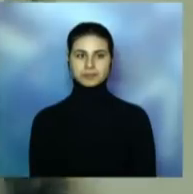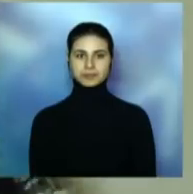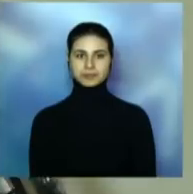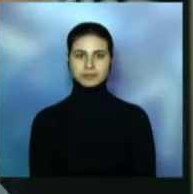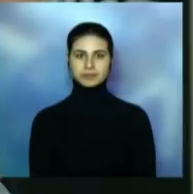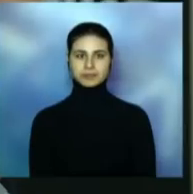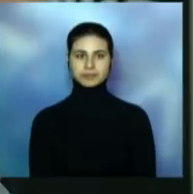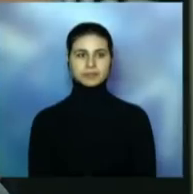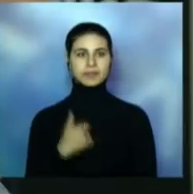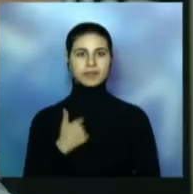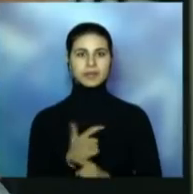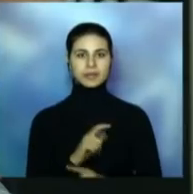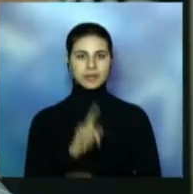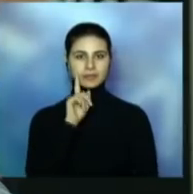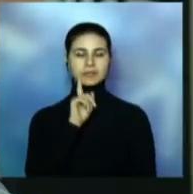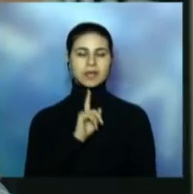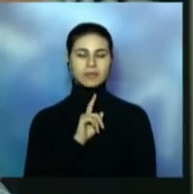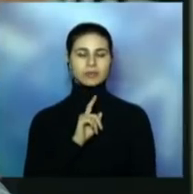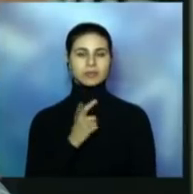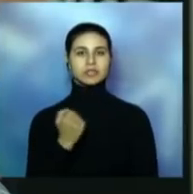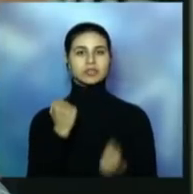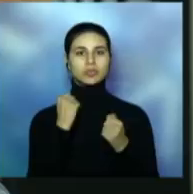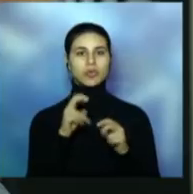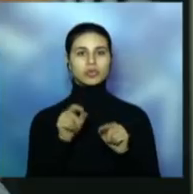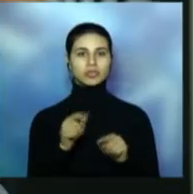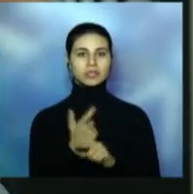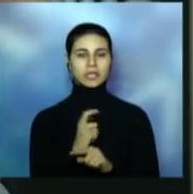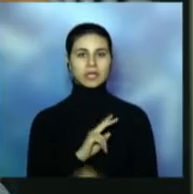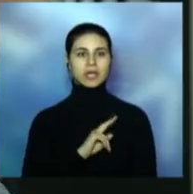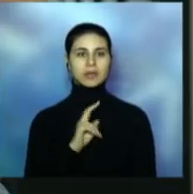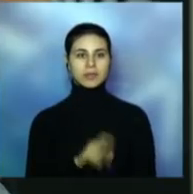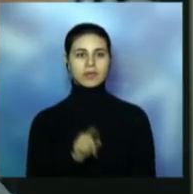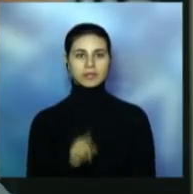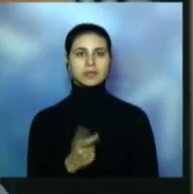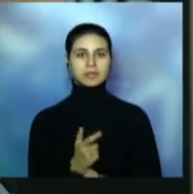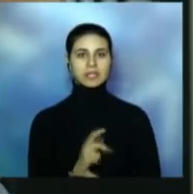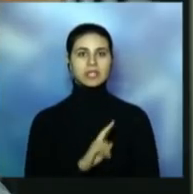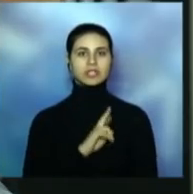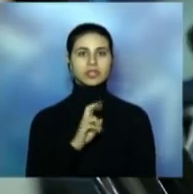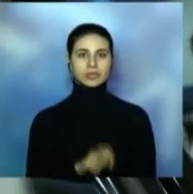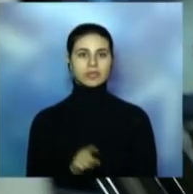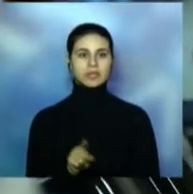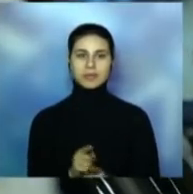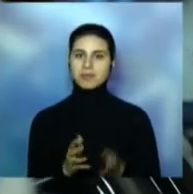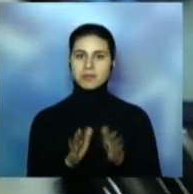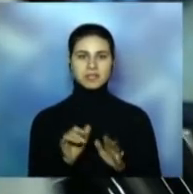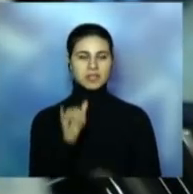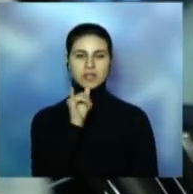ცენტრალურად გულზობ ამ სპორტში რომ ვარ ძალიან მიყვარს, ვეში ისე შემიყვარდა რომ მედი არ შეიძლება.